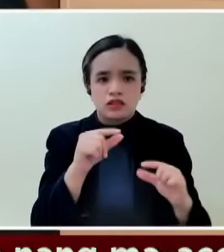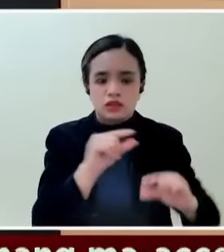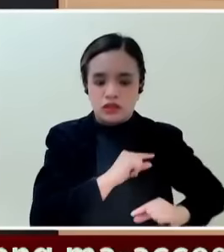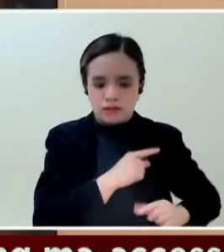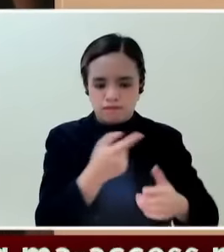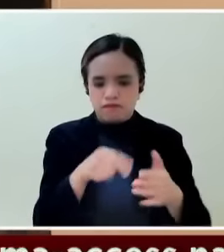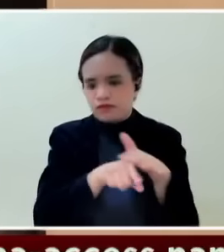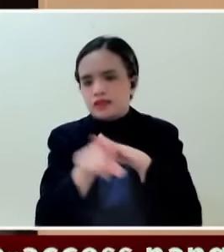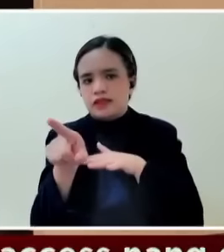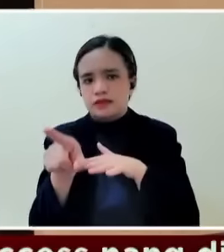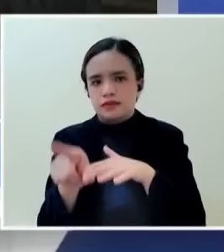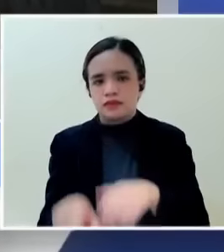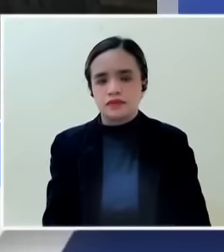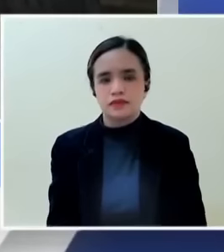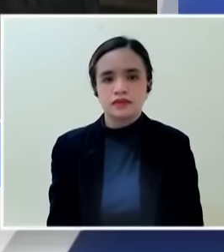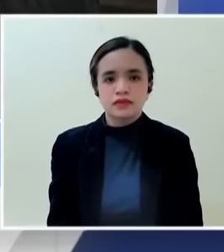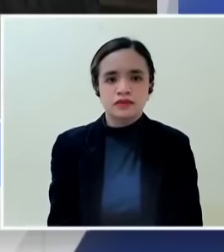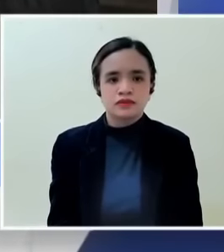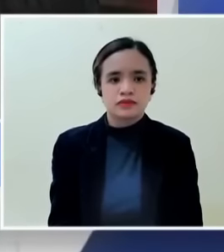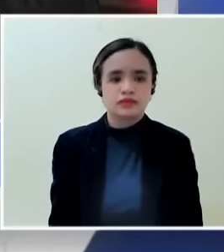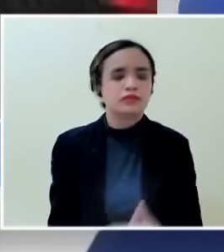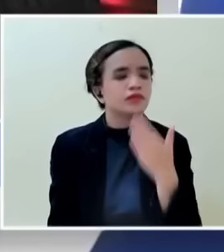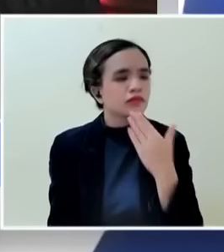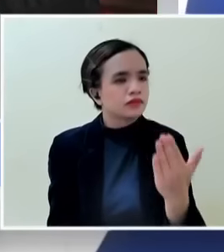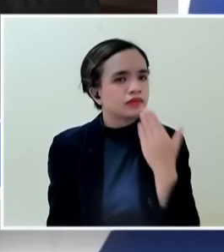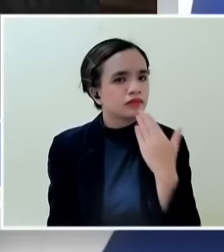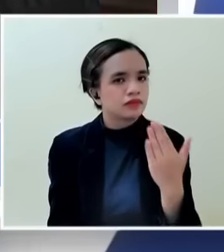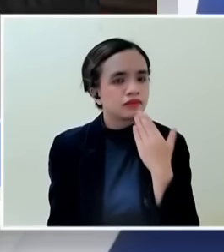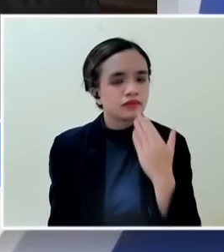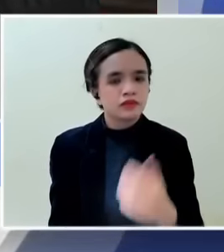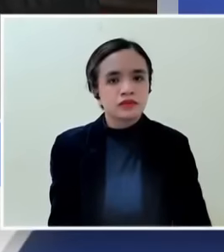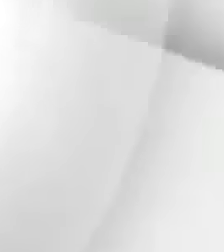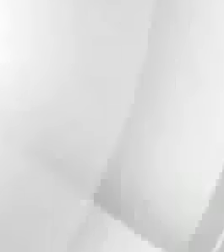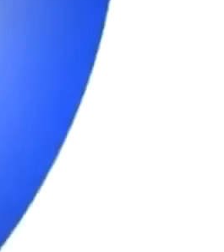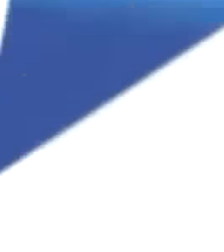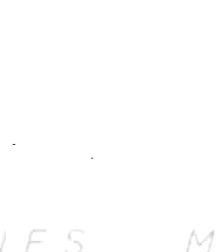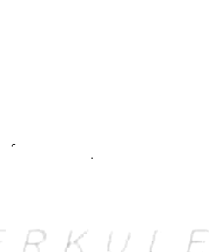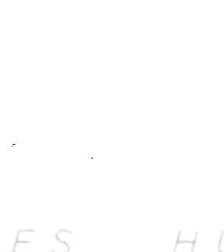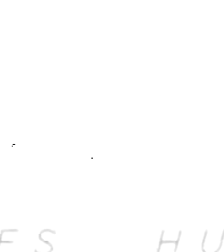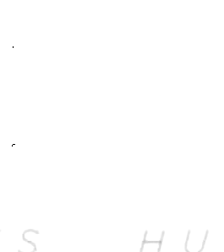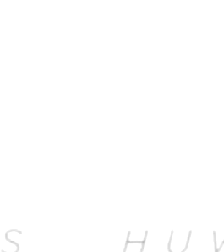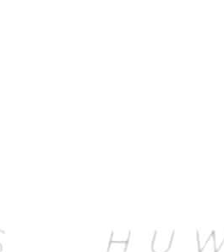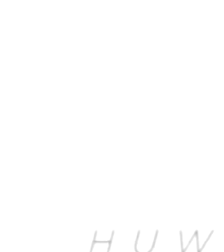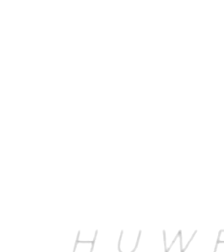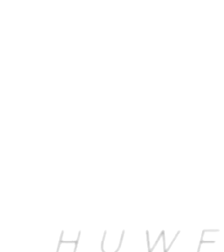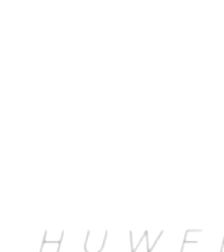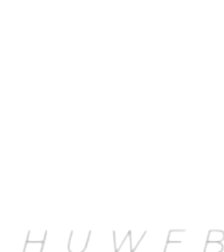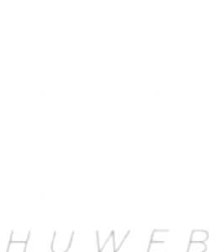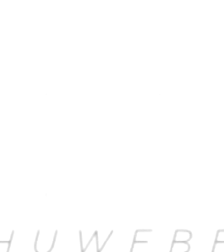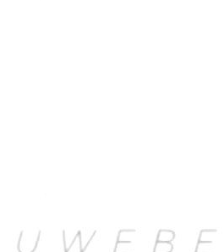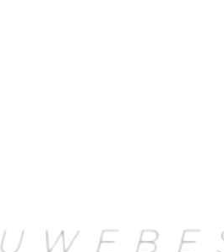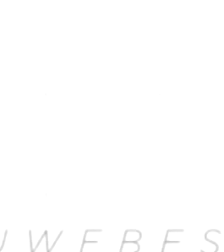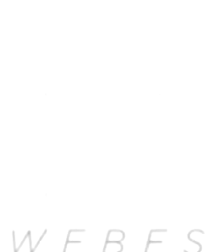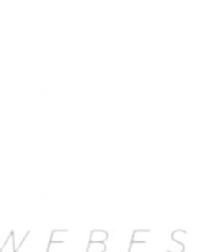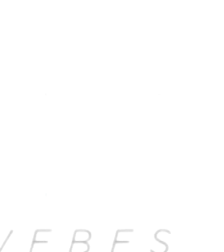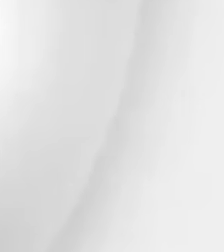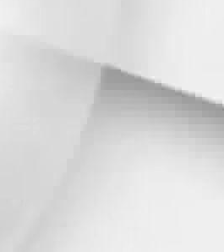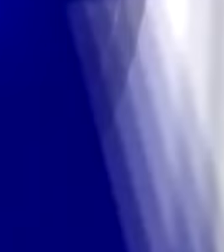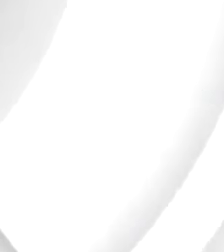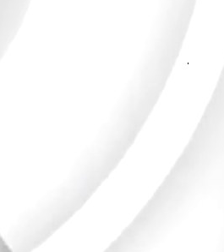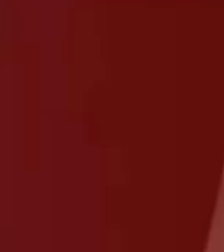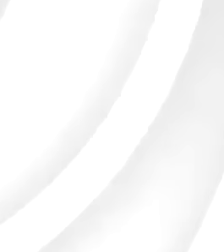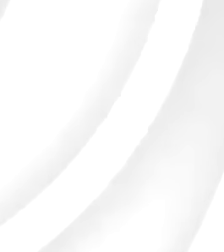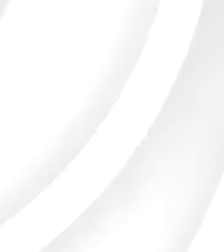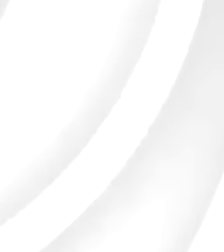nasabing hotel. Zen. Maraming salamat, Jeff Caparas. Tuloy-tuloy po ang ating pagpapatrol sa